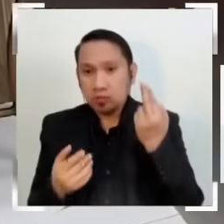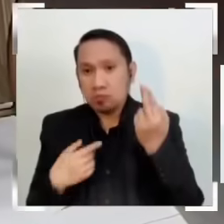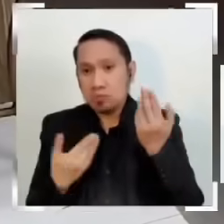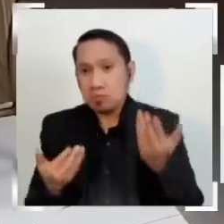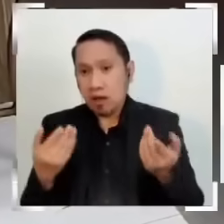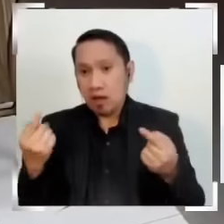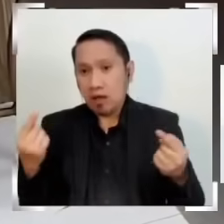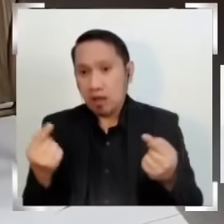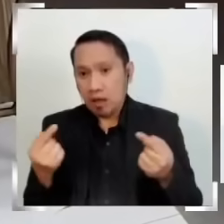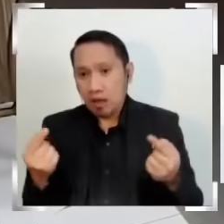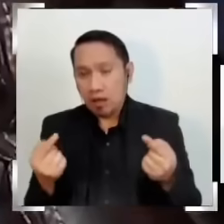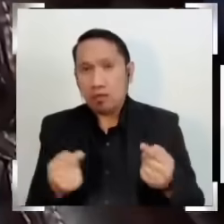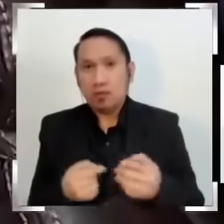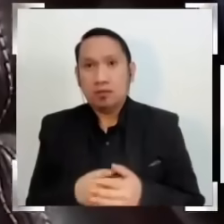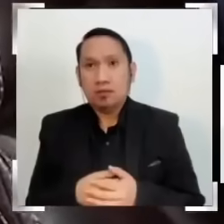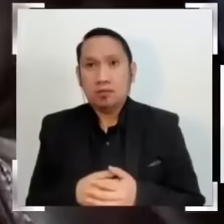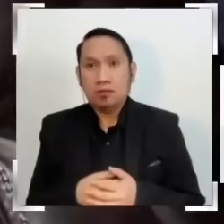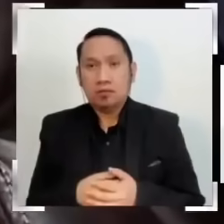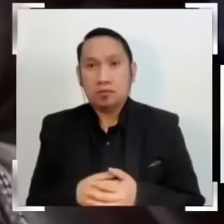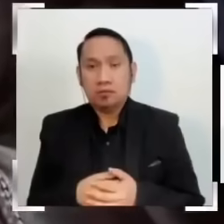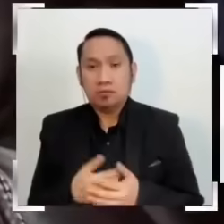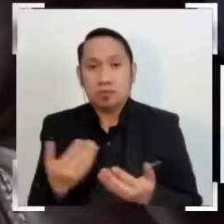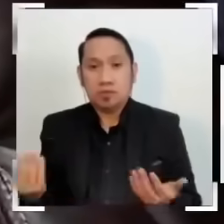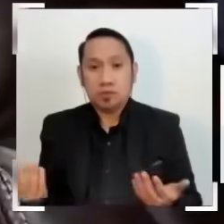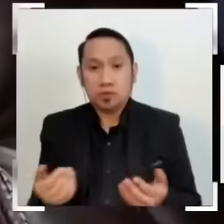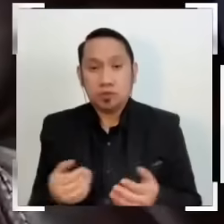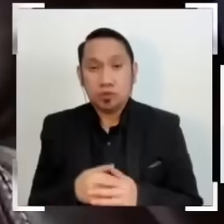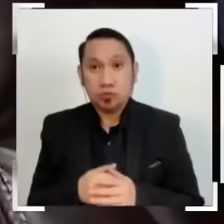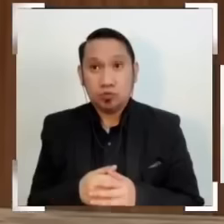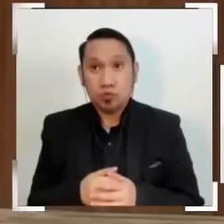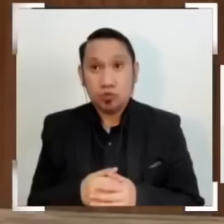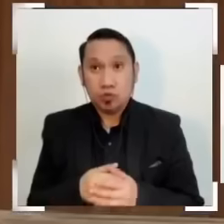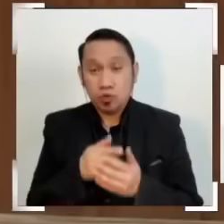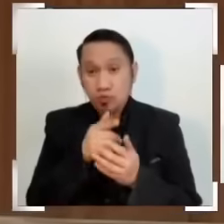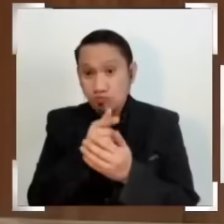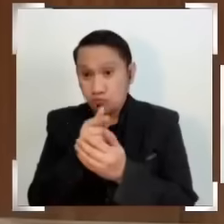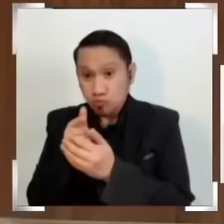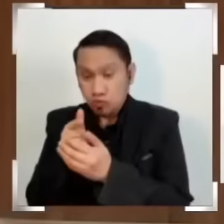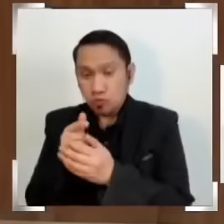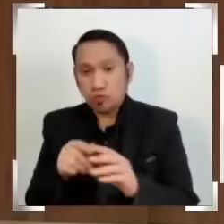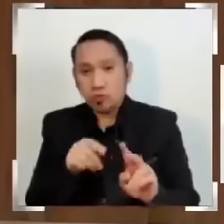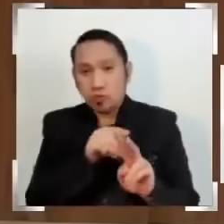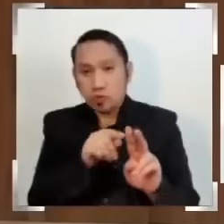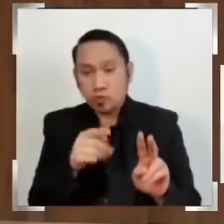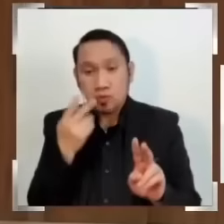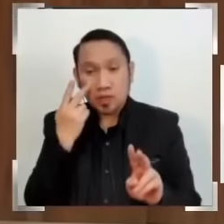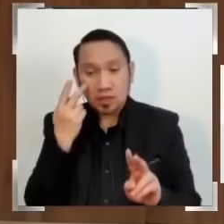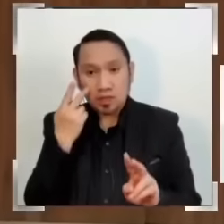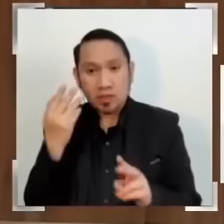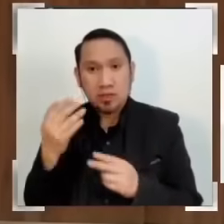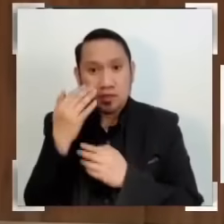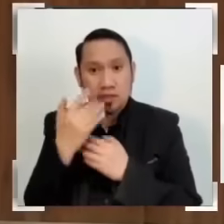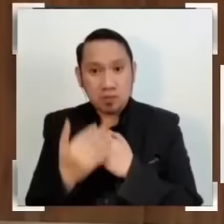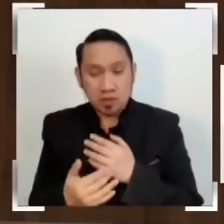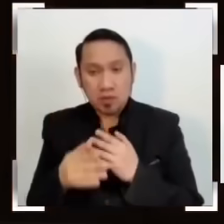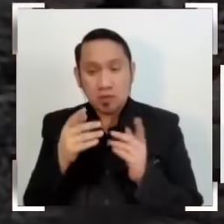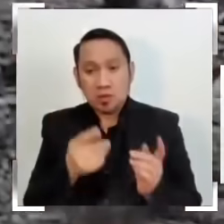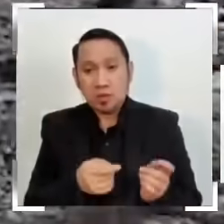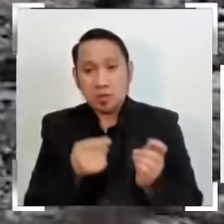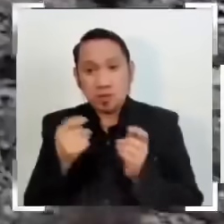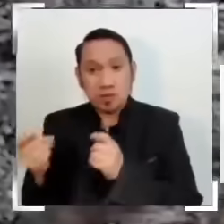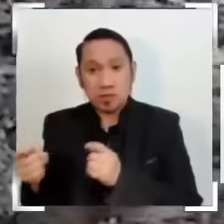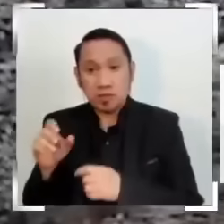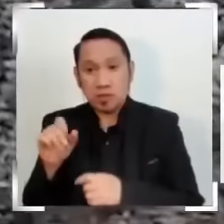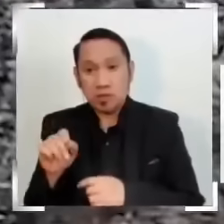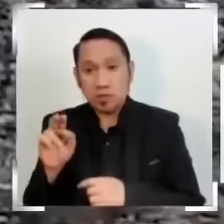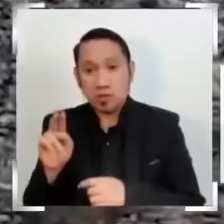ang nanutok umano ng baril sa dalawang saksi na nakakita umano ng isang duguan sa ulo na inililipat sa isang SUV.